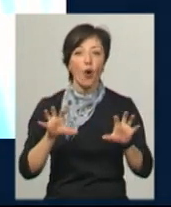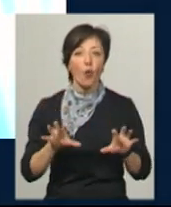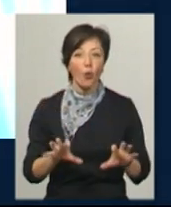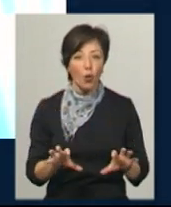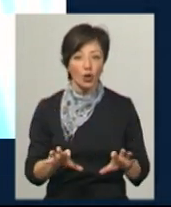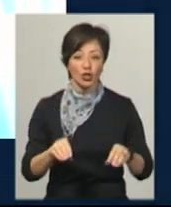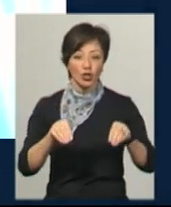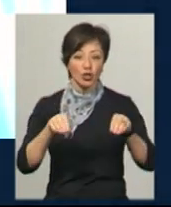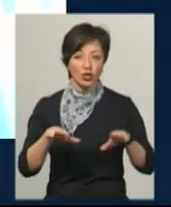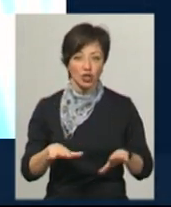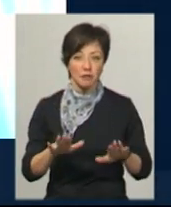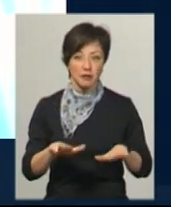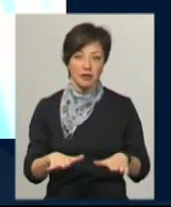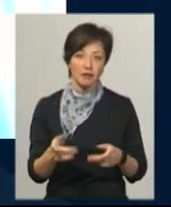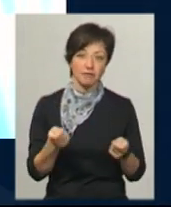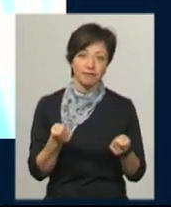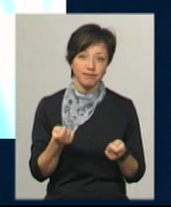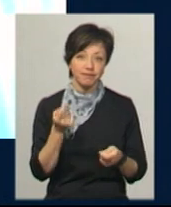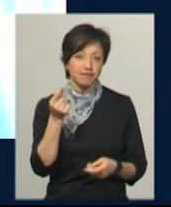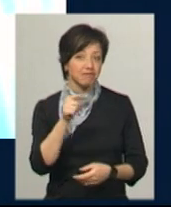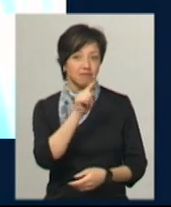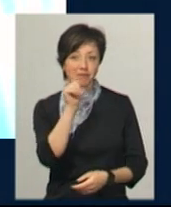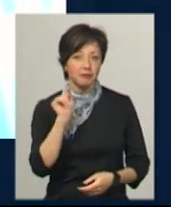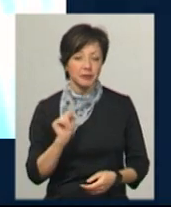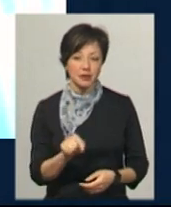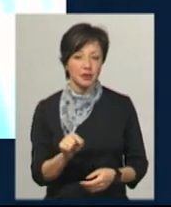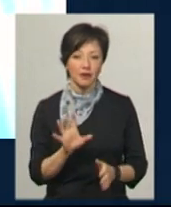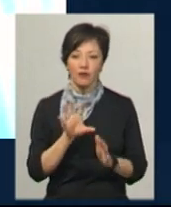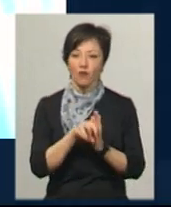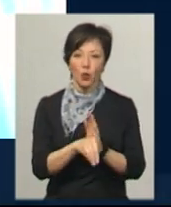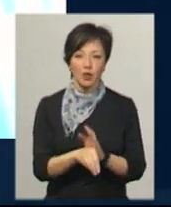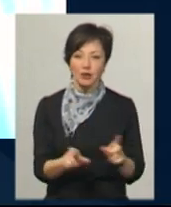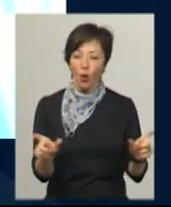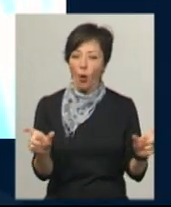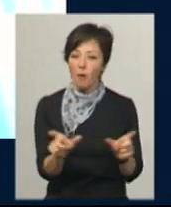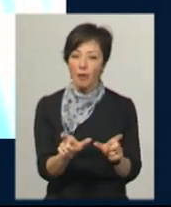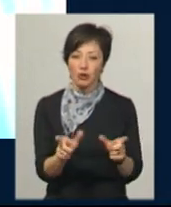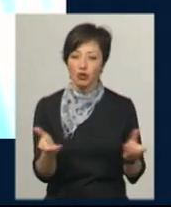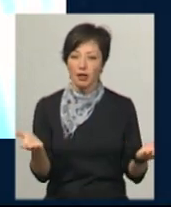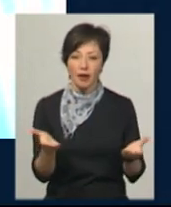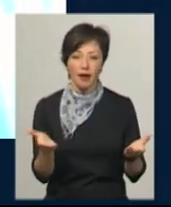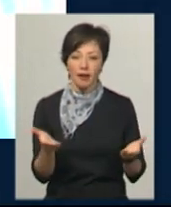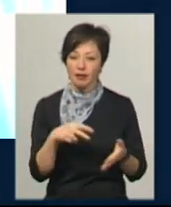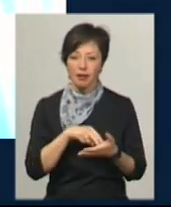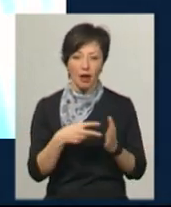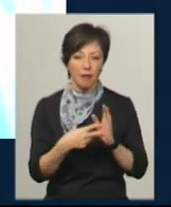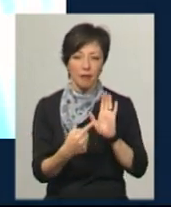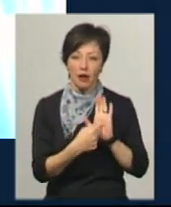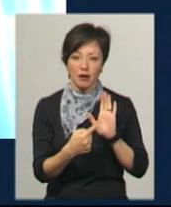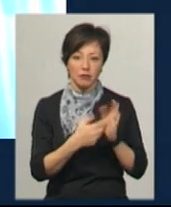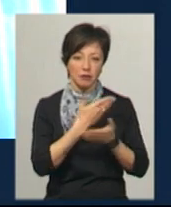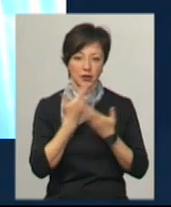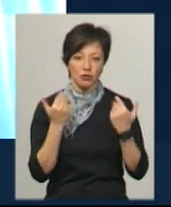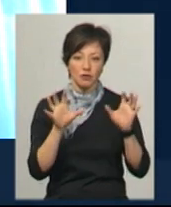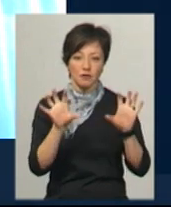органів місцевого всередування підважується. Тому що вводяться ті обмеження, які не передбачені законодавством